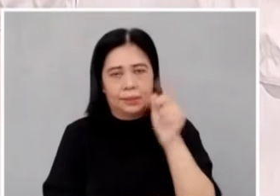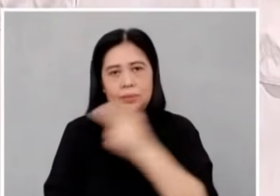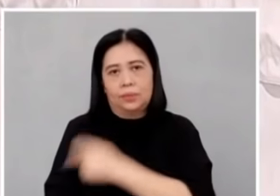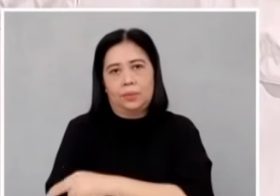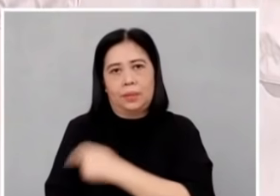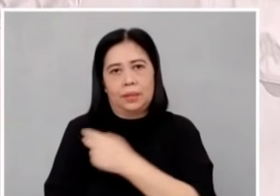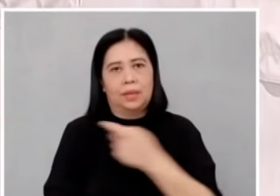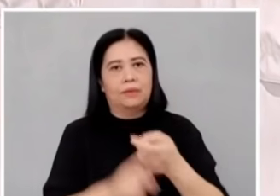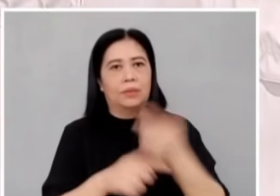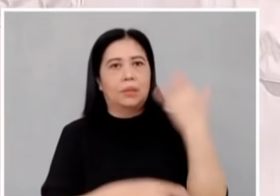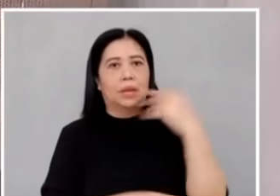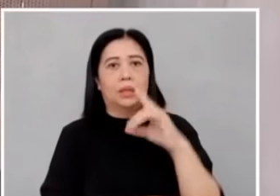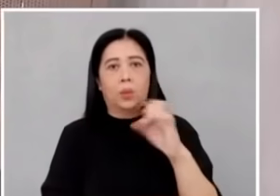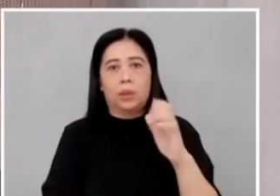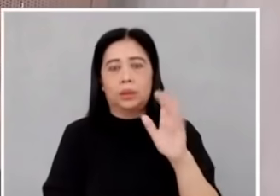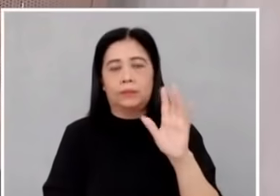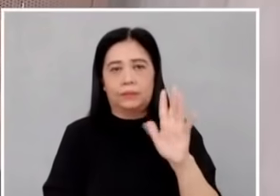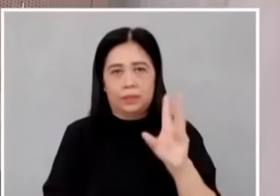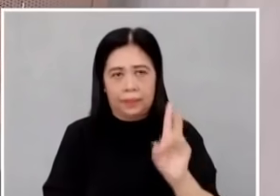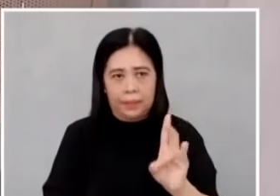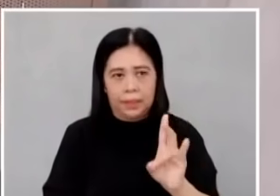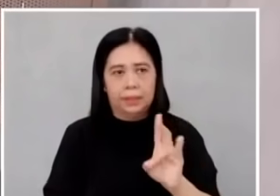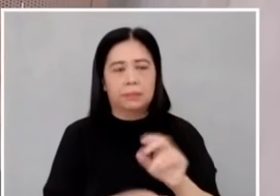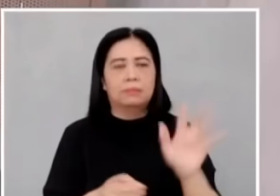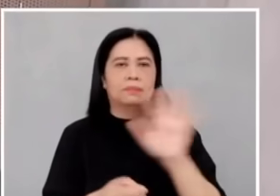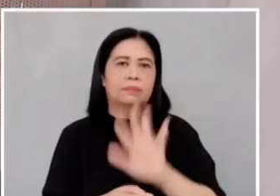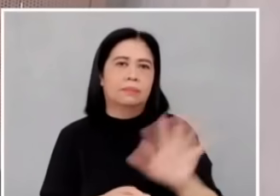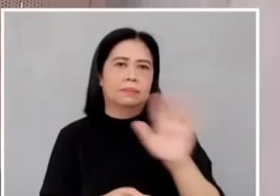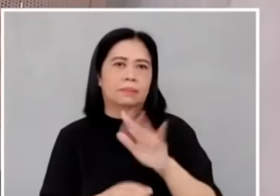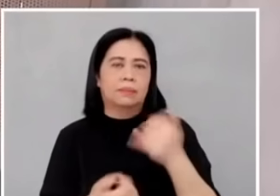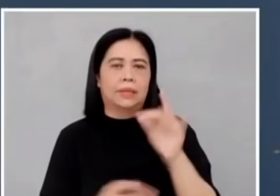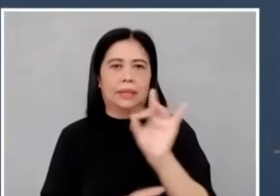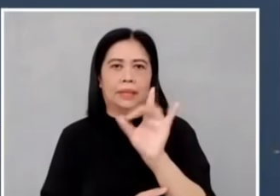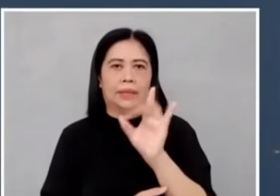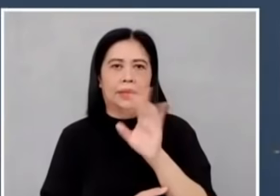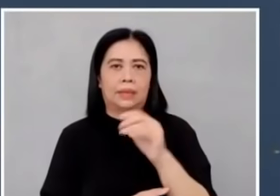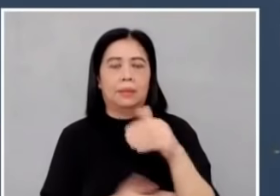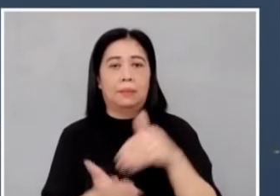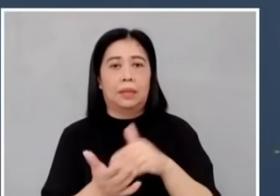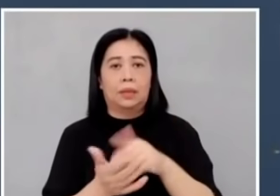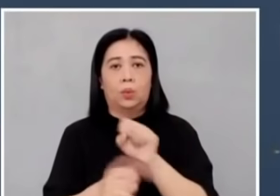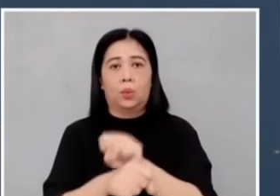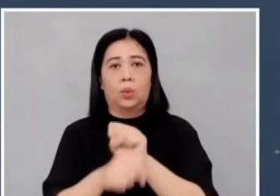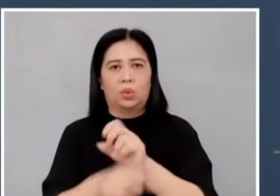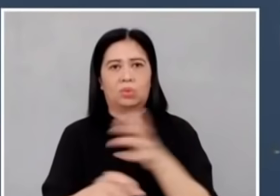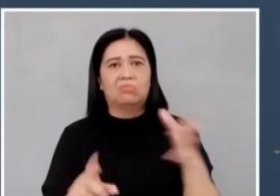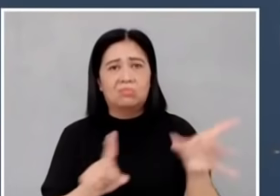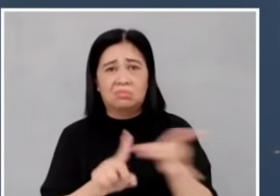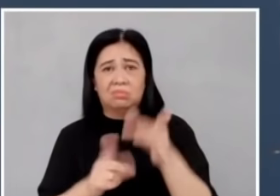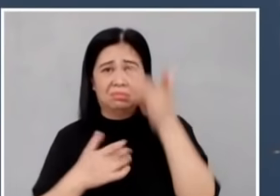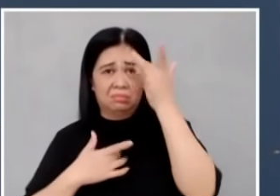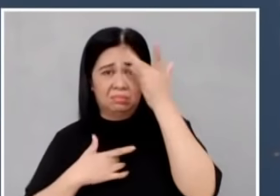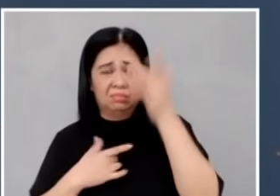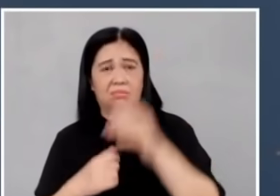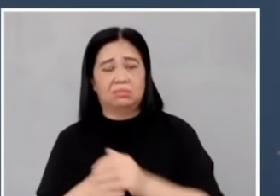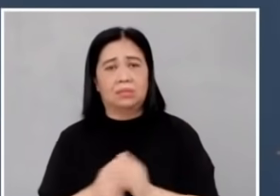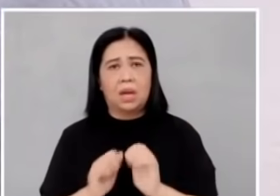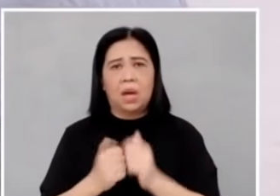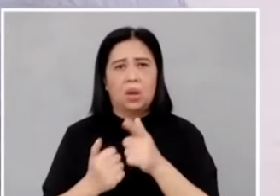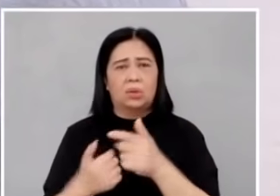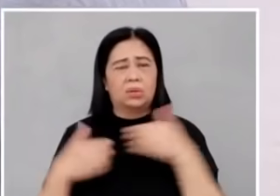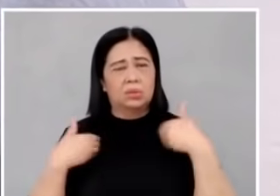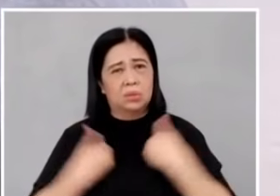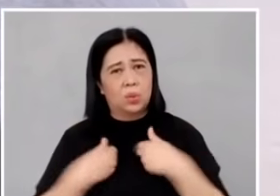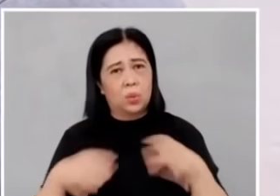sa dating 157. Tinatayang 18 naman ang mga medical worker na tinamaan ng sakit. Kumusta yung bigat ng trabaho dito